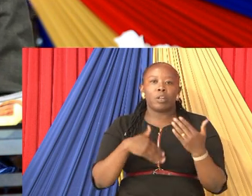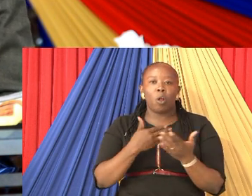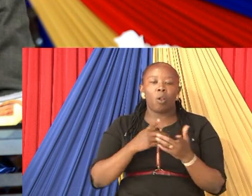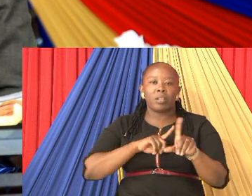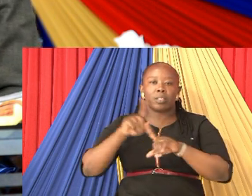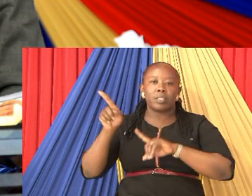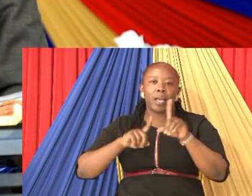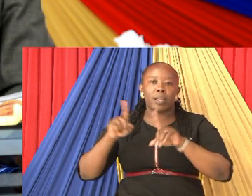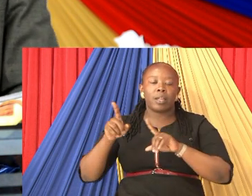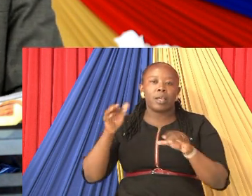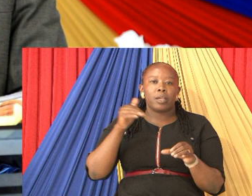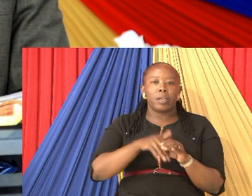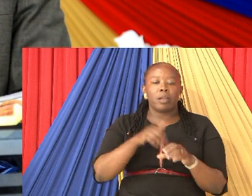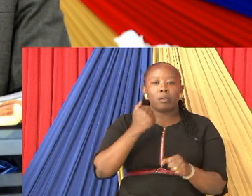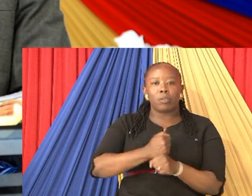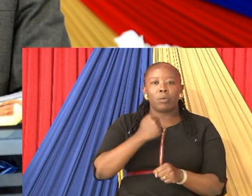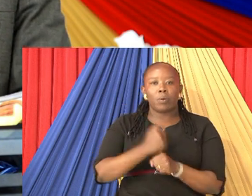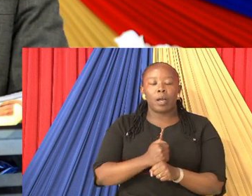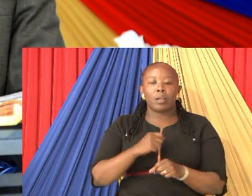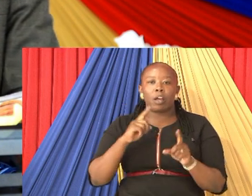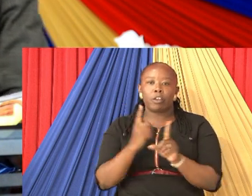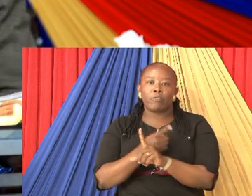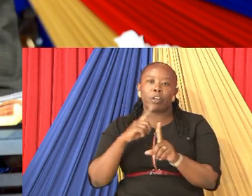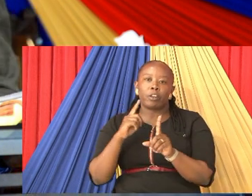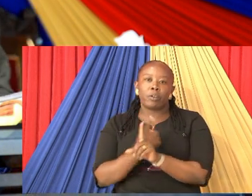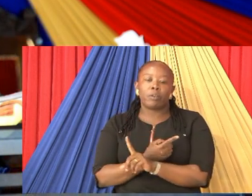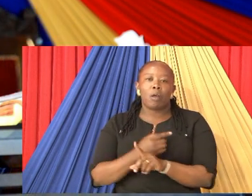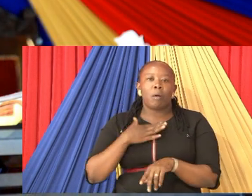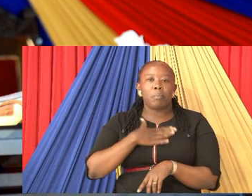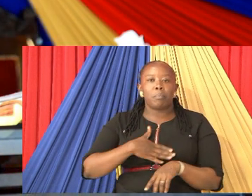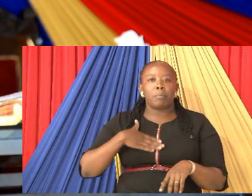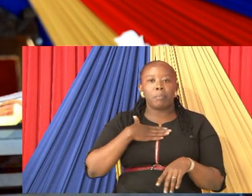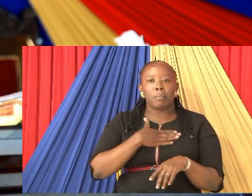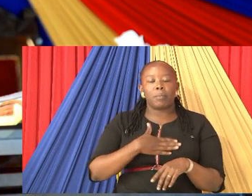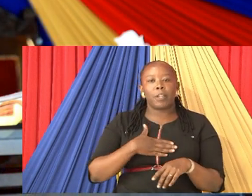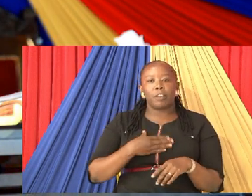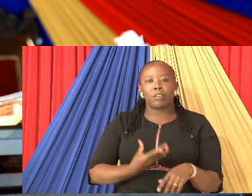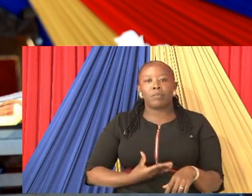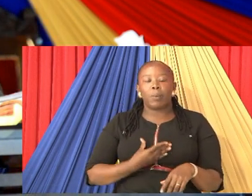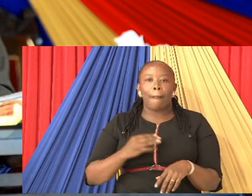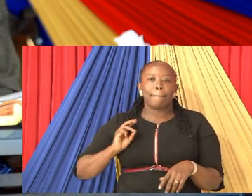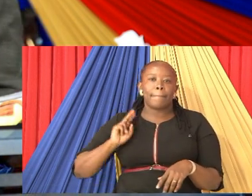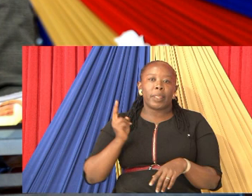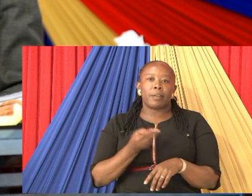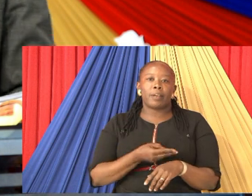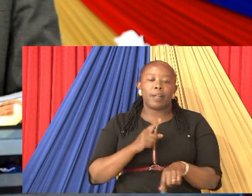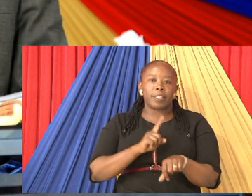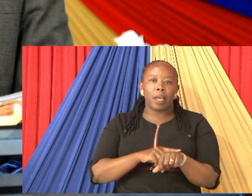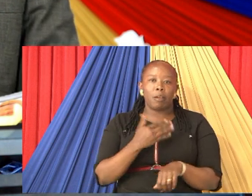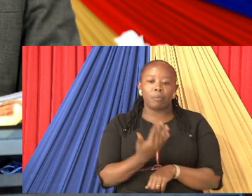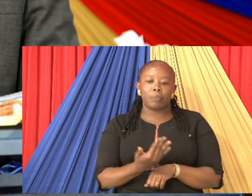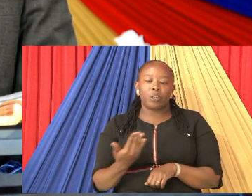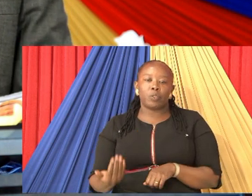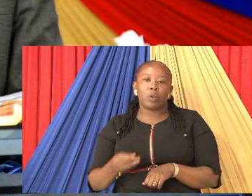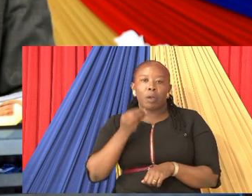kazi zetu, Bwana ukatuonekanie katika jina la Yesu. Nyumbani watoto wanapoendelea kupumzika, Bwana